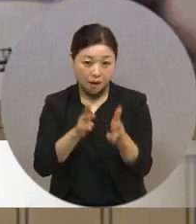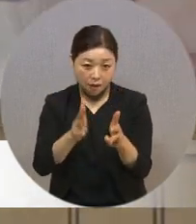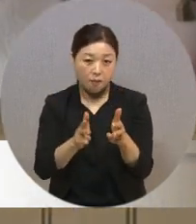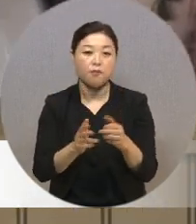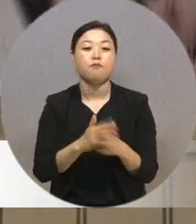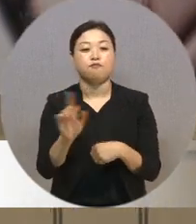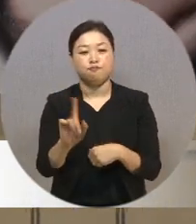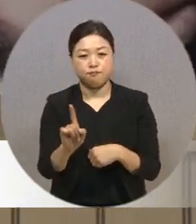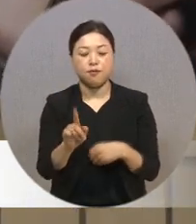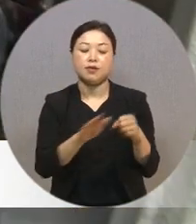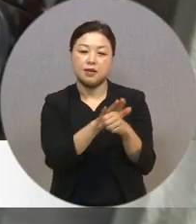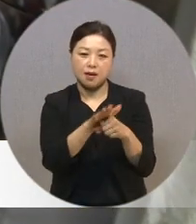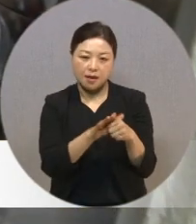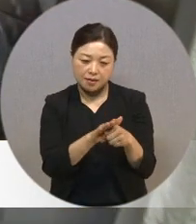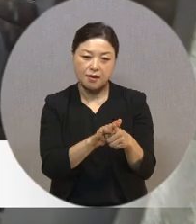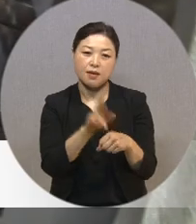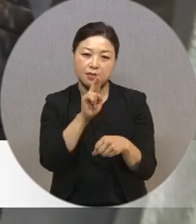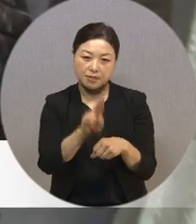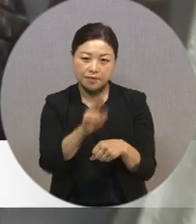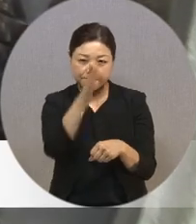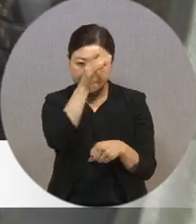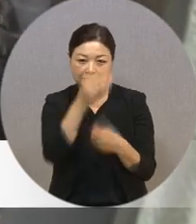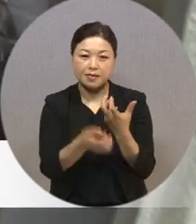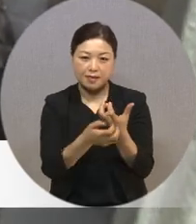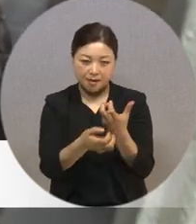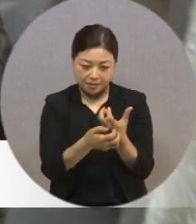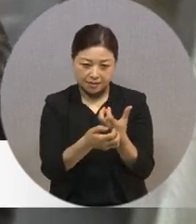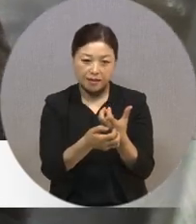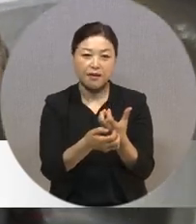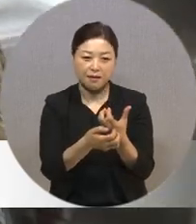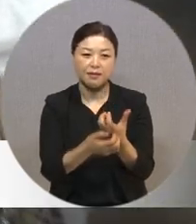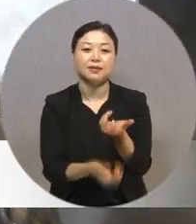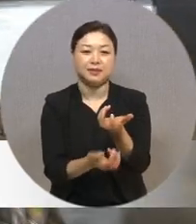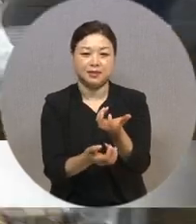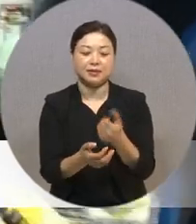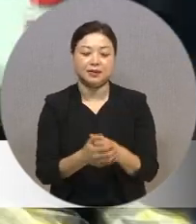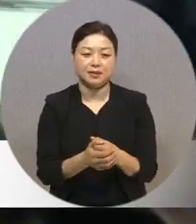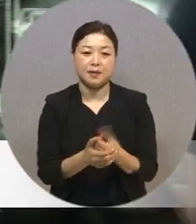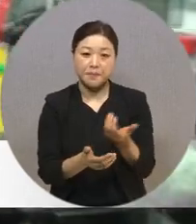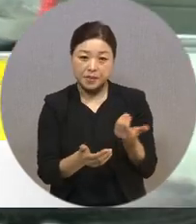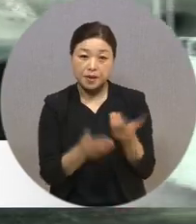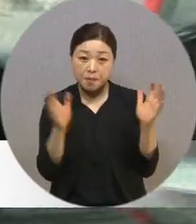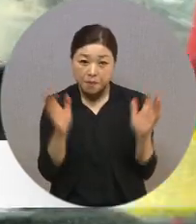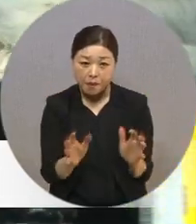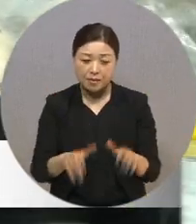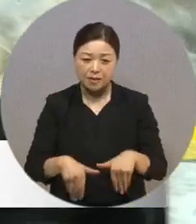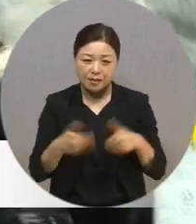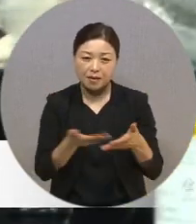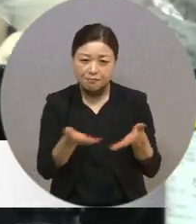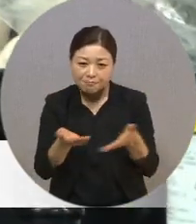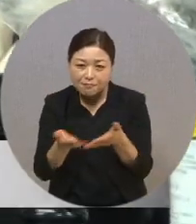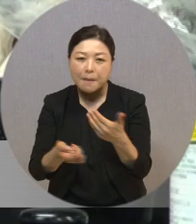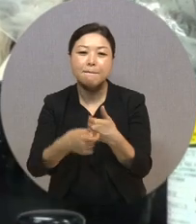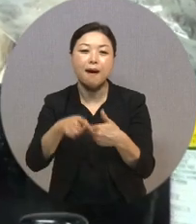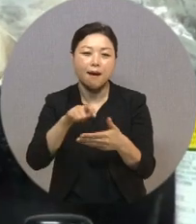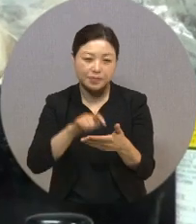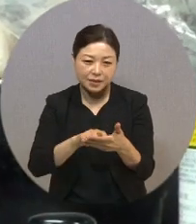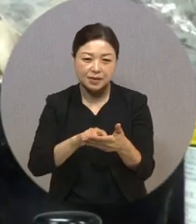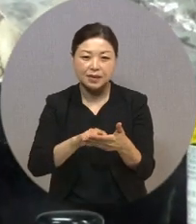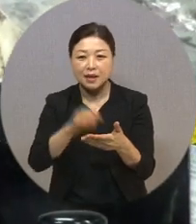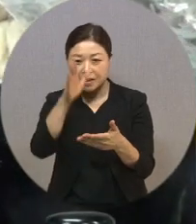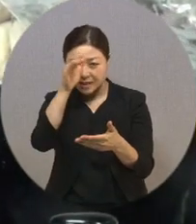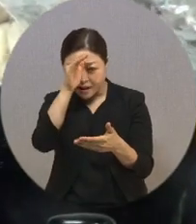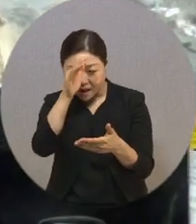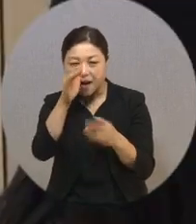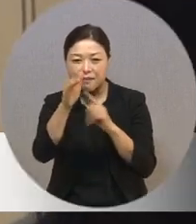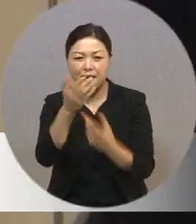삼계탕 나눔의 시간입니다. 국제자원봉사연합회 회원들은 하루 전부터 모여 따뜻한 나눔의 마음을 닭 한 마리에